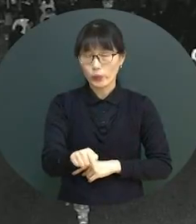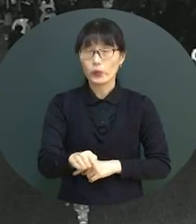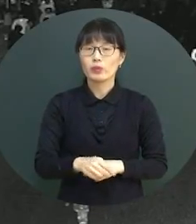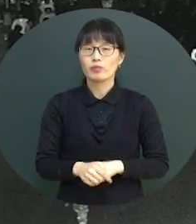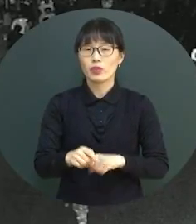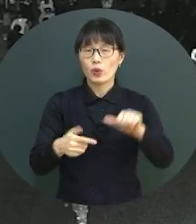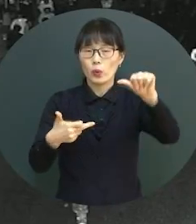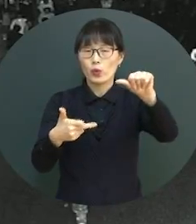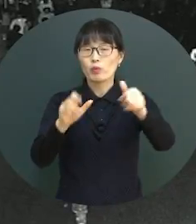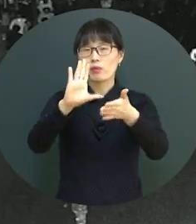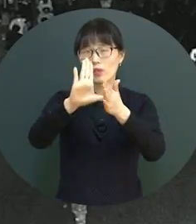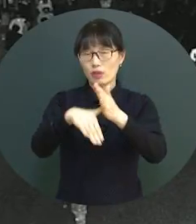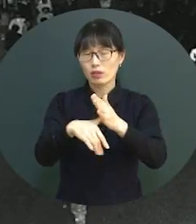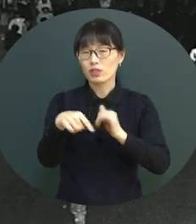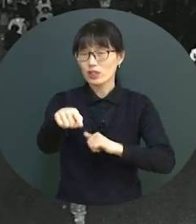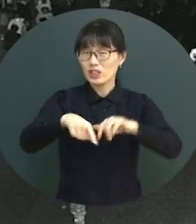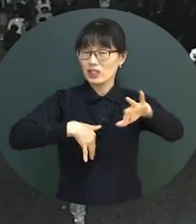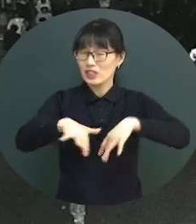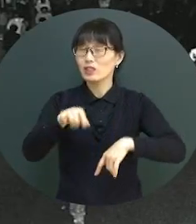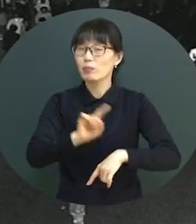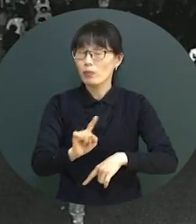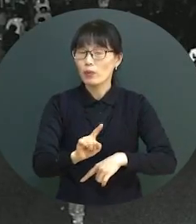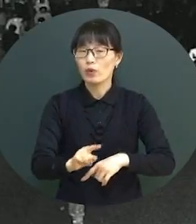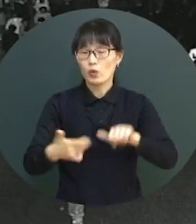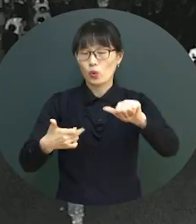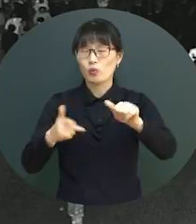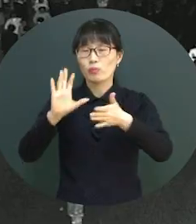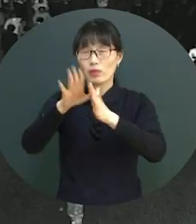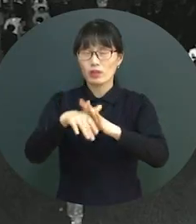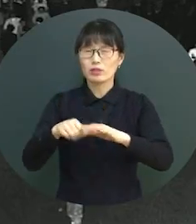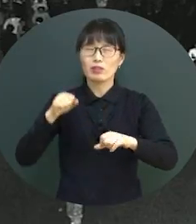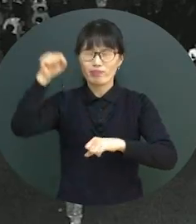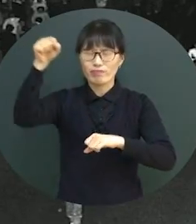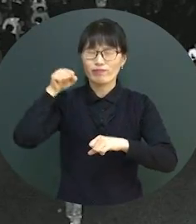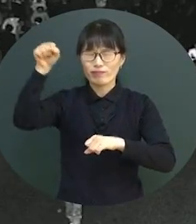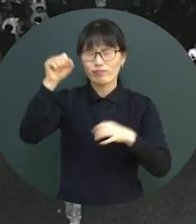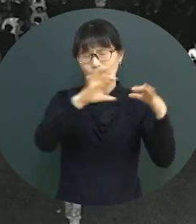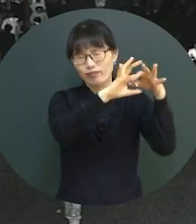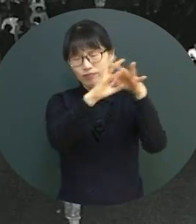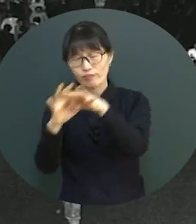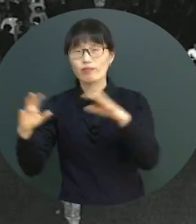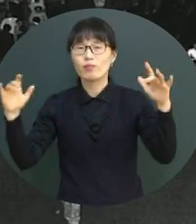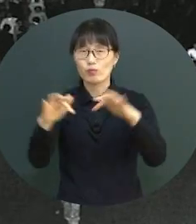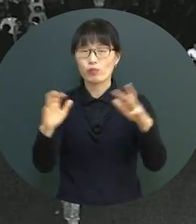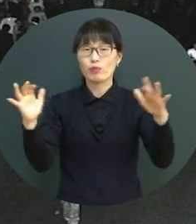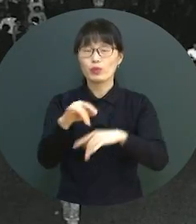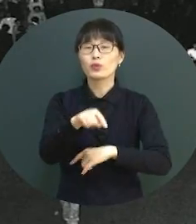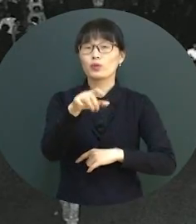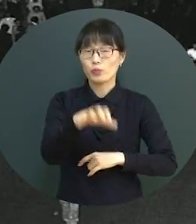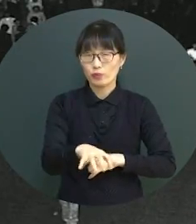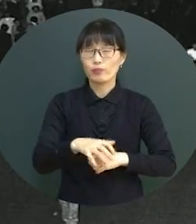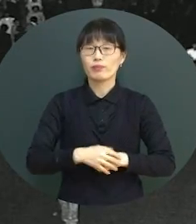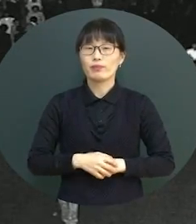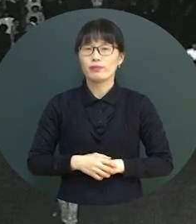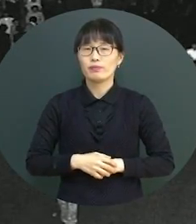금남로는 5.18 당시 수많은 시민들이 끊임없이 모여들어 투쟁 의지를 불태웠던